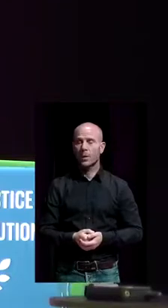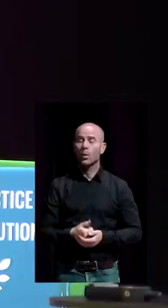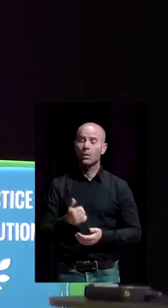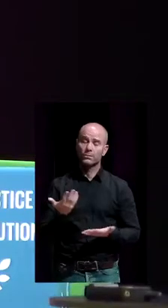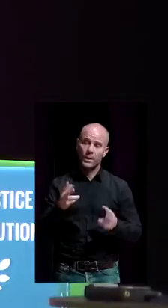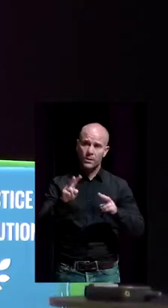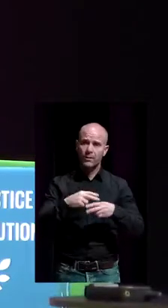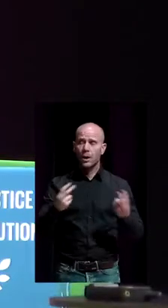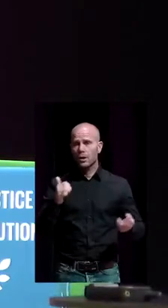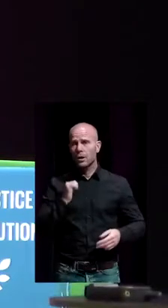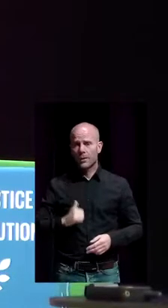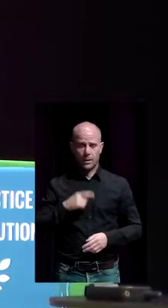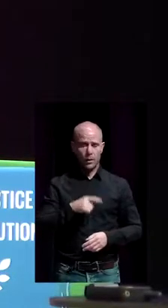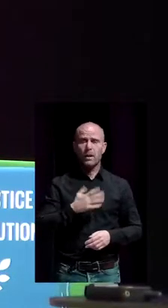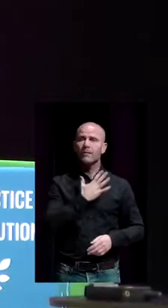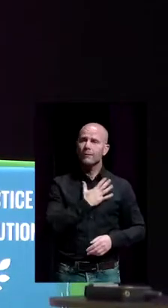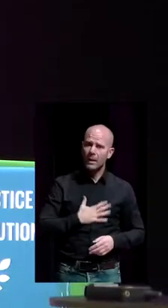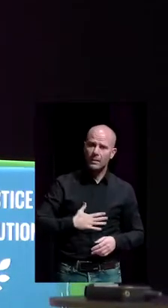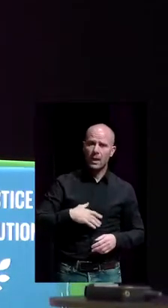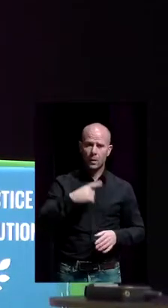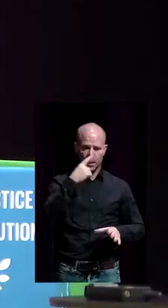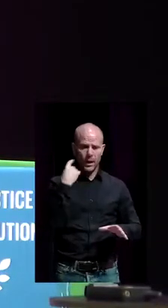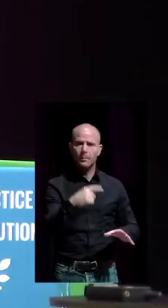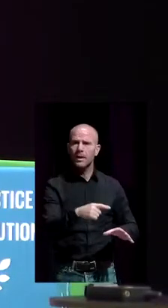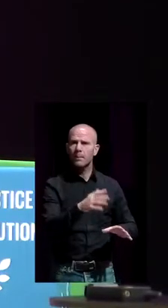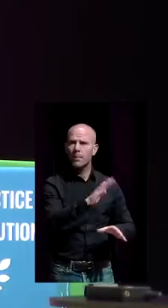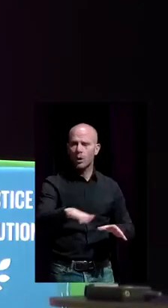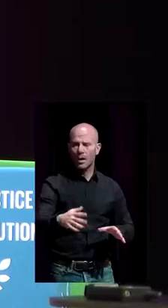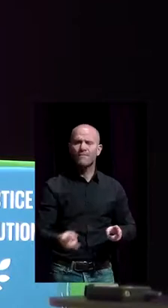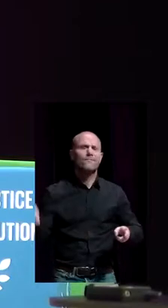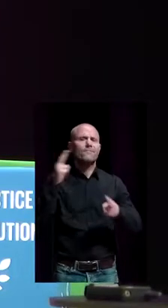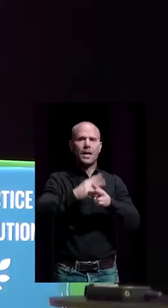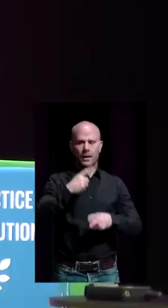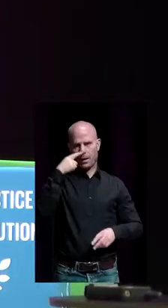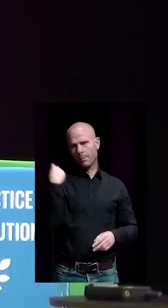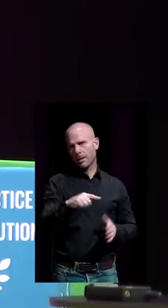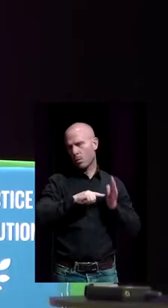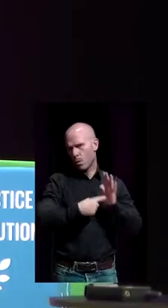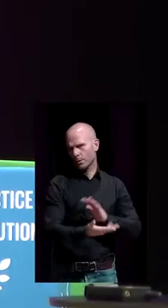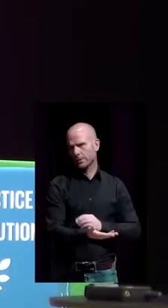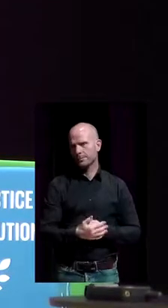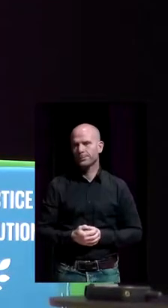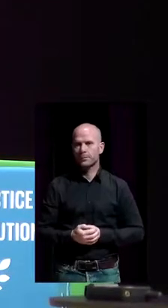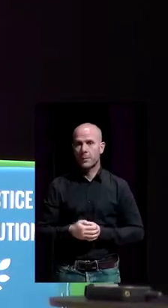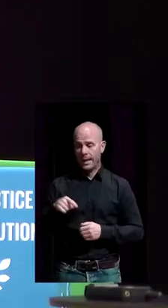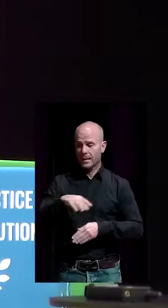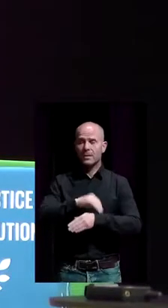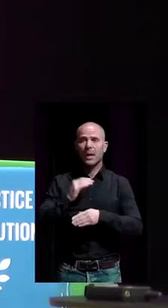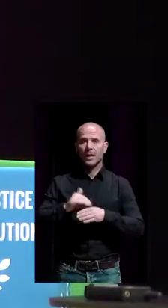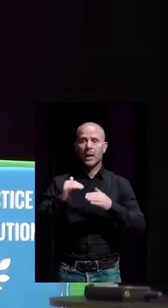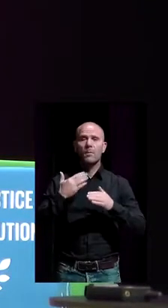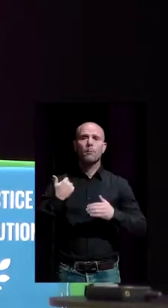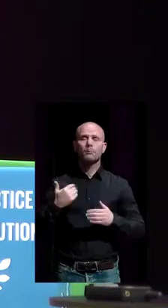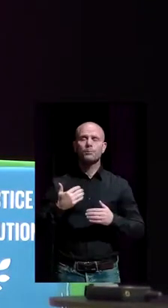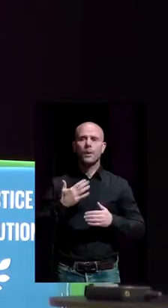fattigaste och mest utsatta barnen som drabbas värst. Sverige har låg barnadödlighet och det